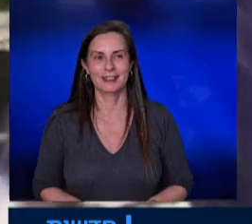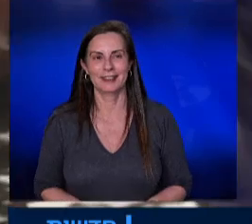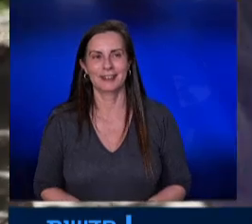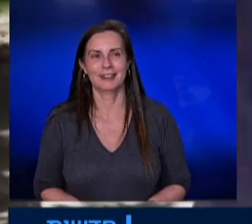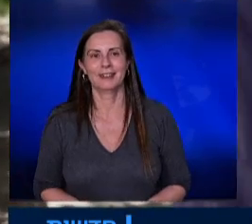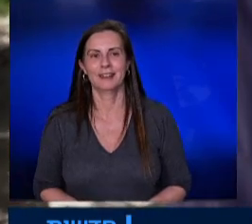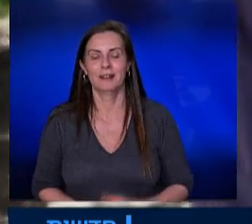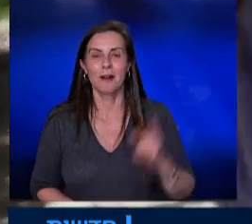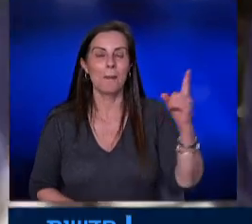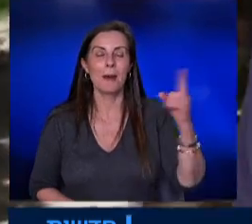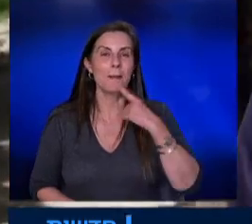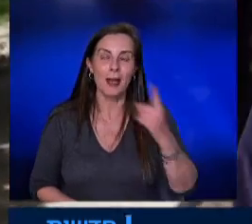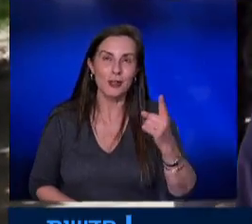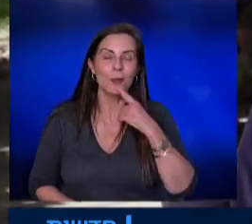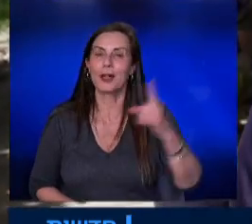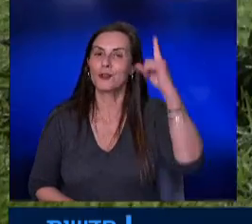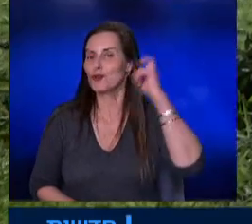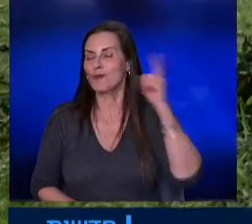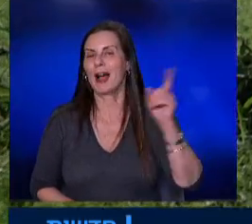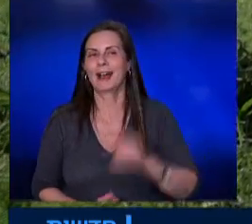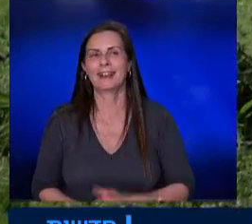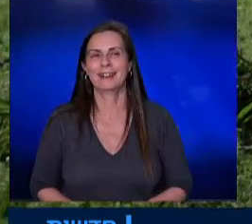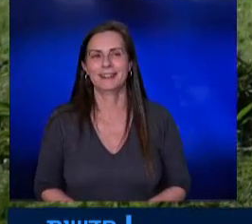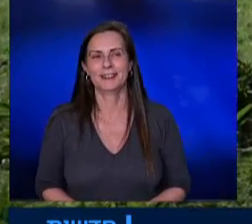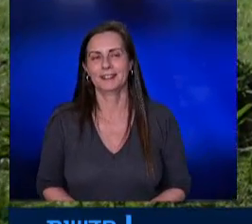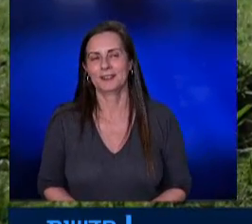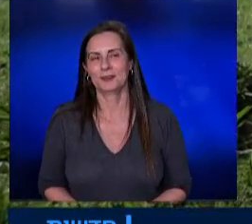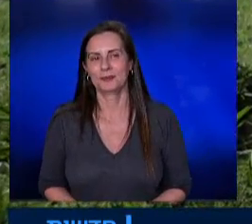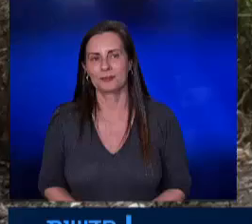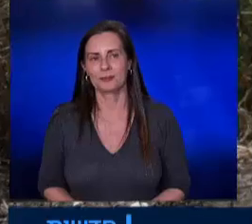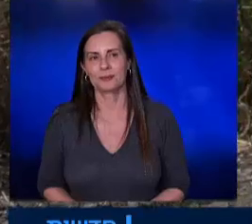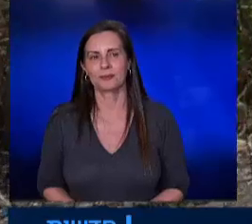היית מהפה שלך לקדוש ברוך הוא.